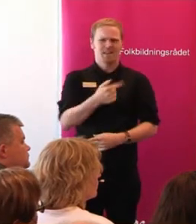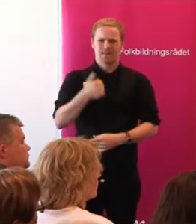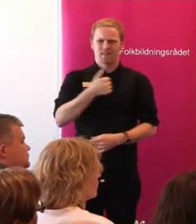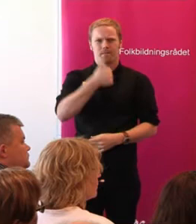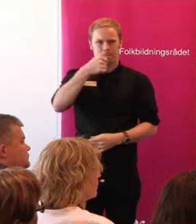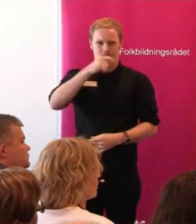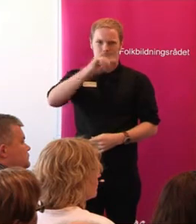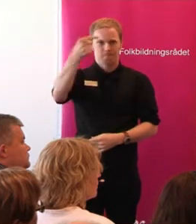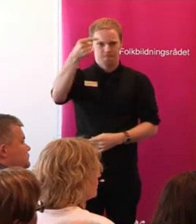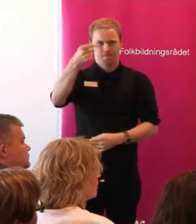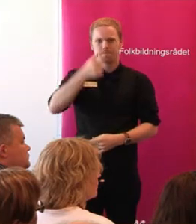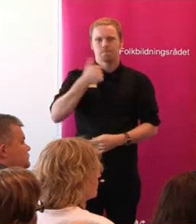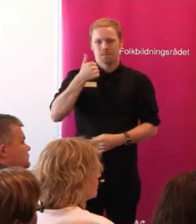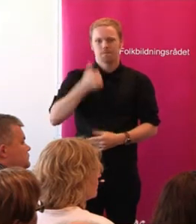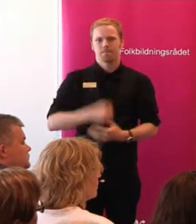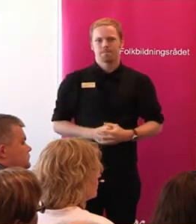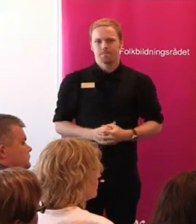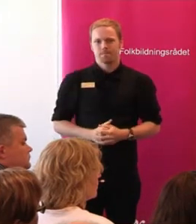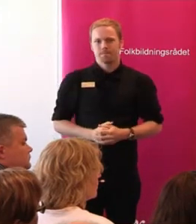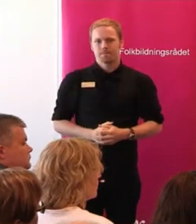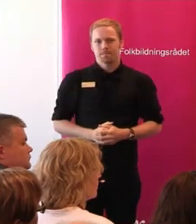med de yrkesutbildningar som kommer, de